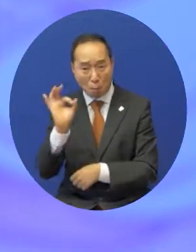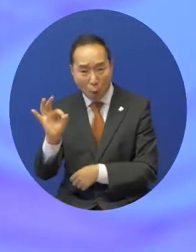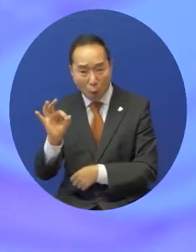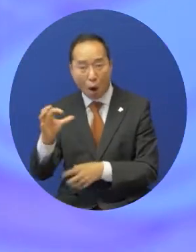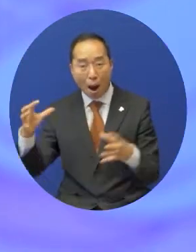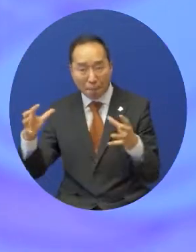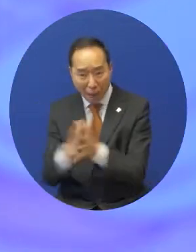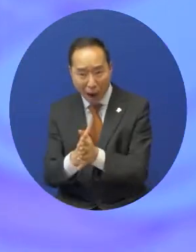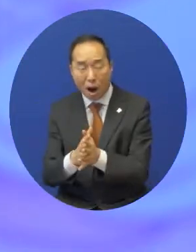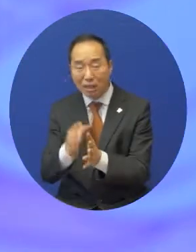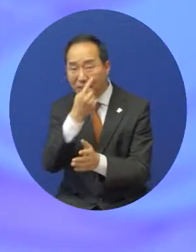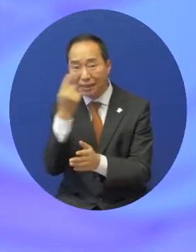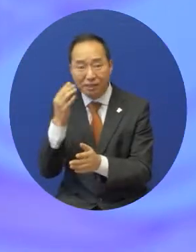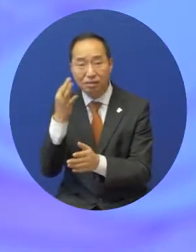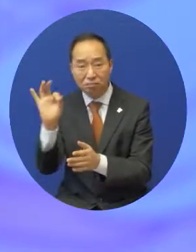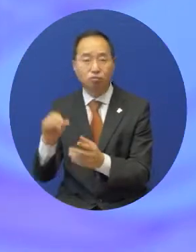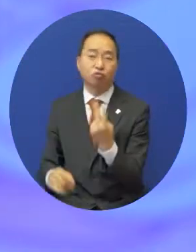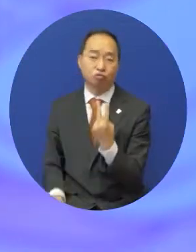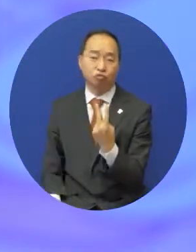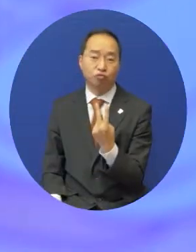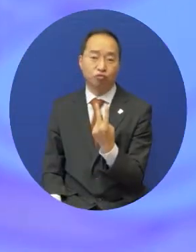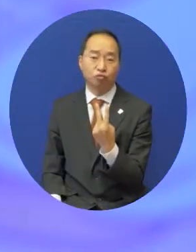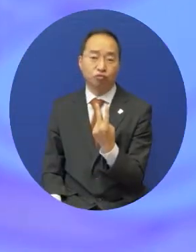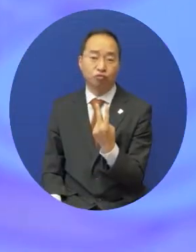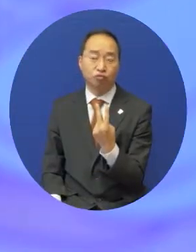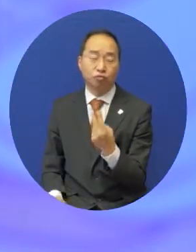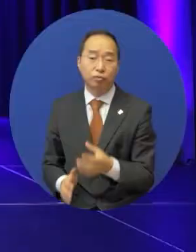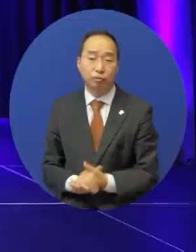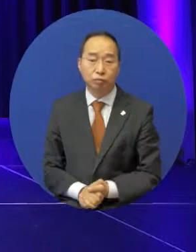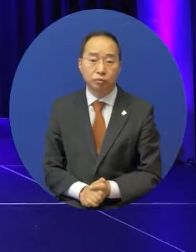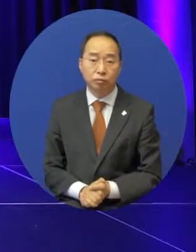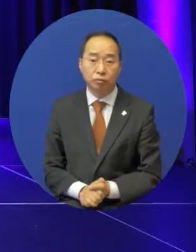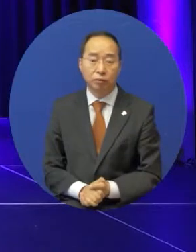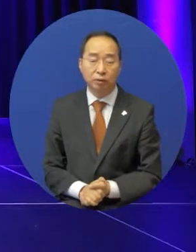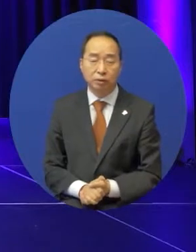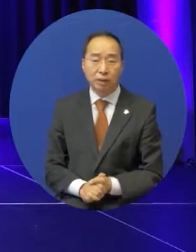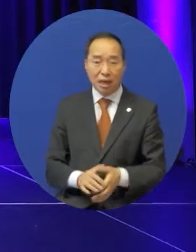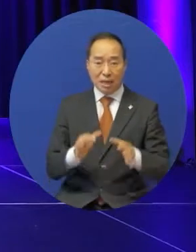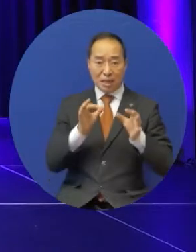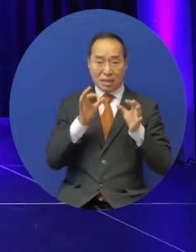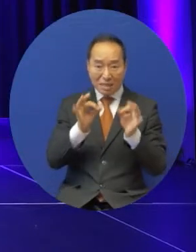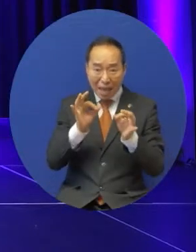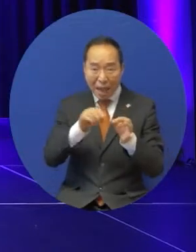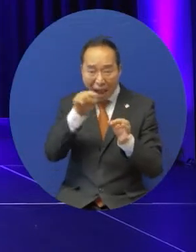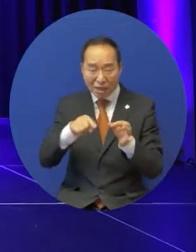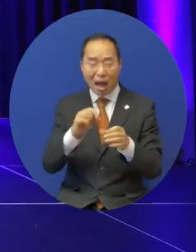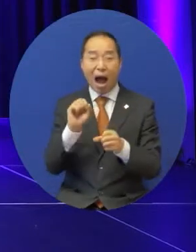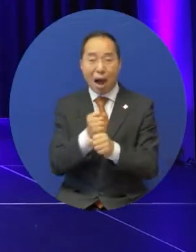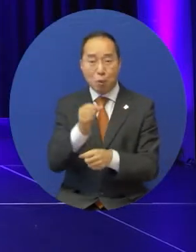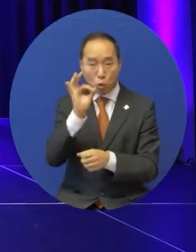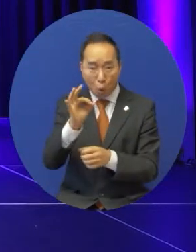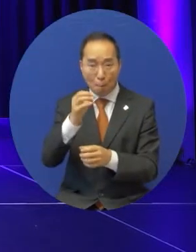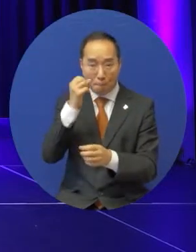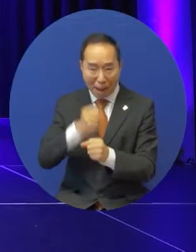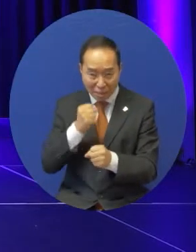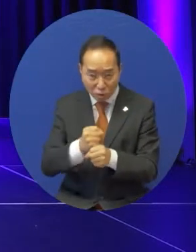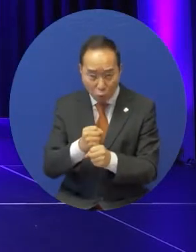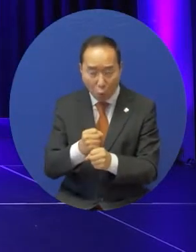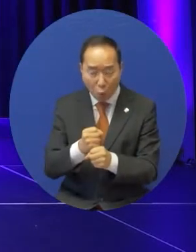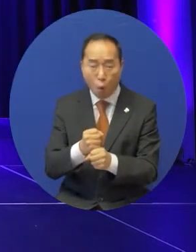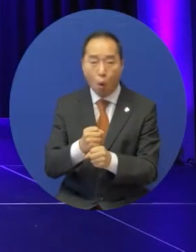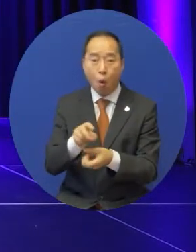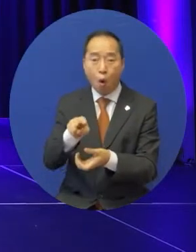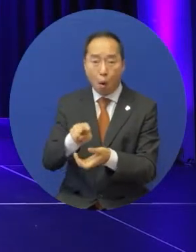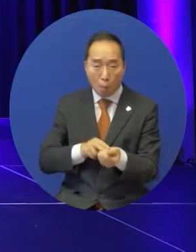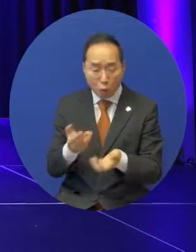있는 크립토 라이센스까지 받았죠. 그러니까 은행이 암호화폐를 발행하고 그거를